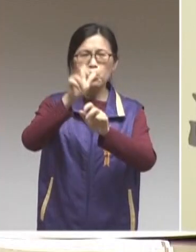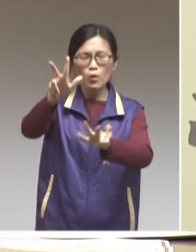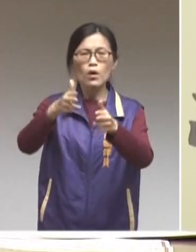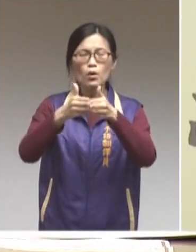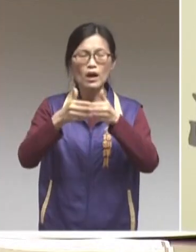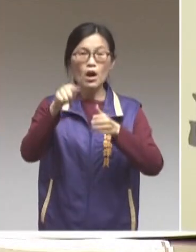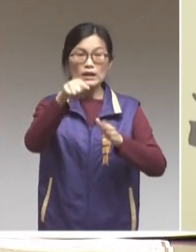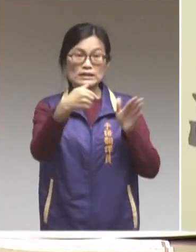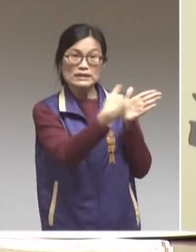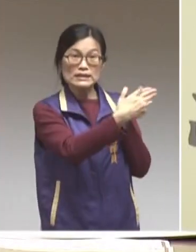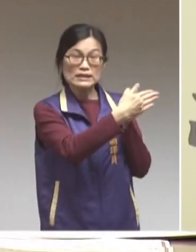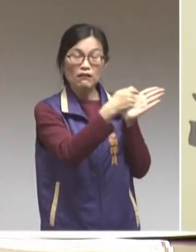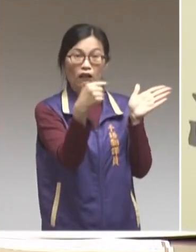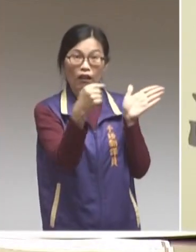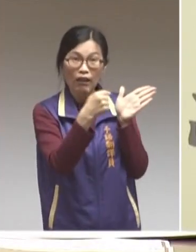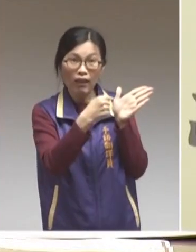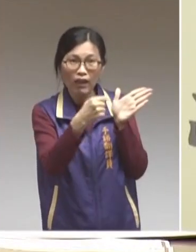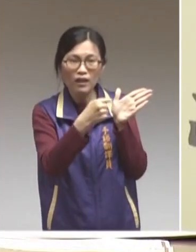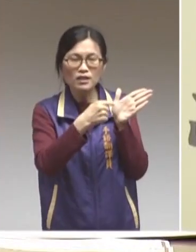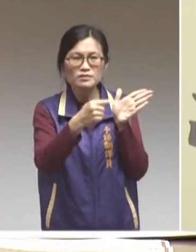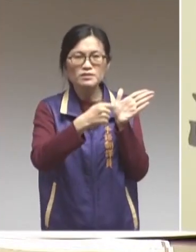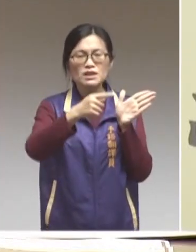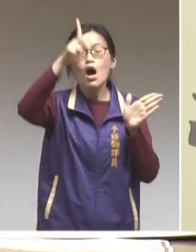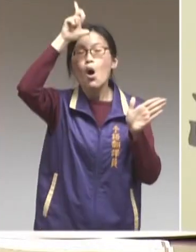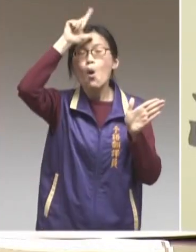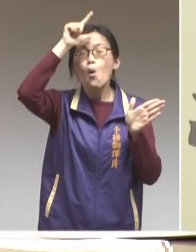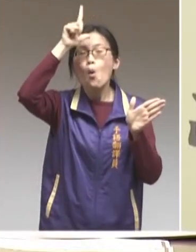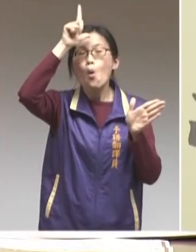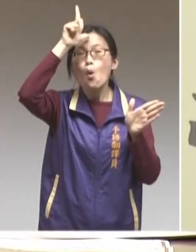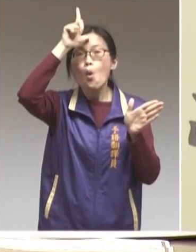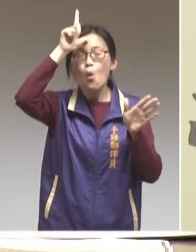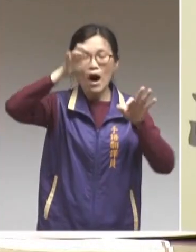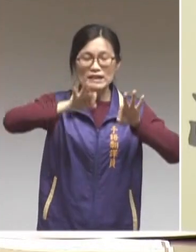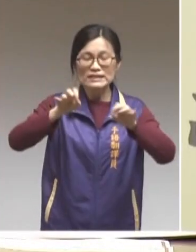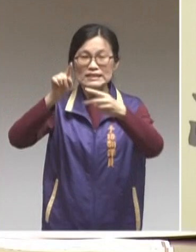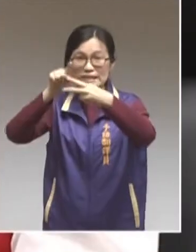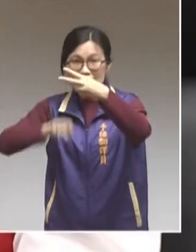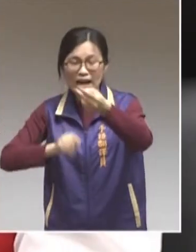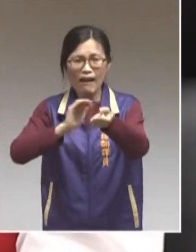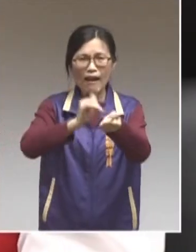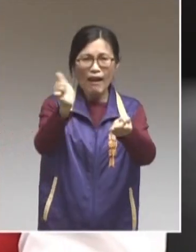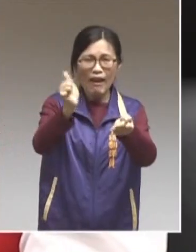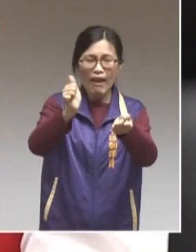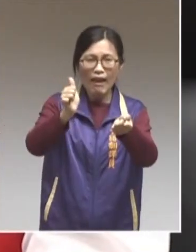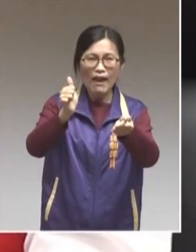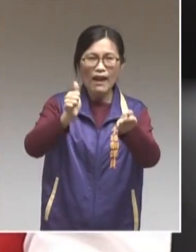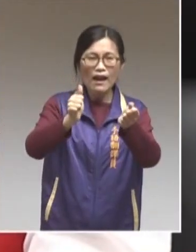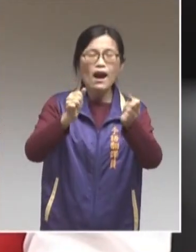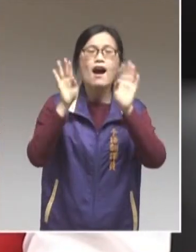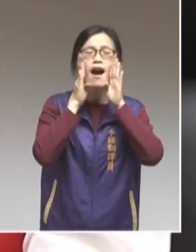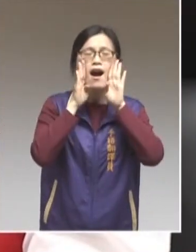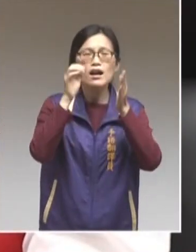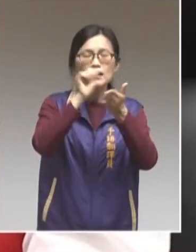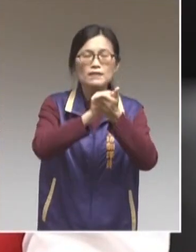述在这个黄轩医师的脸书啊，这个是在美国加州啊，